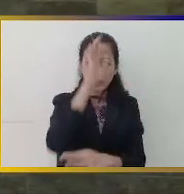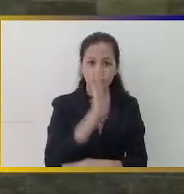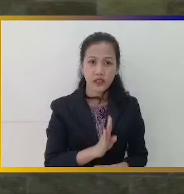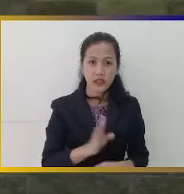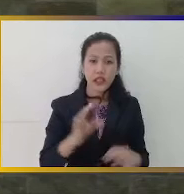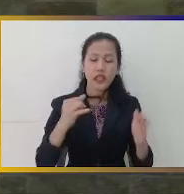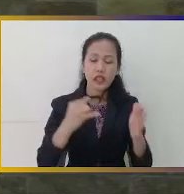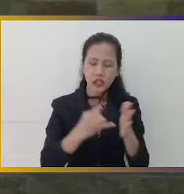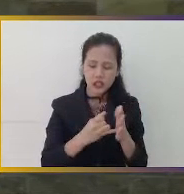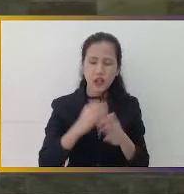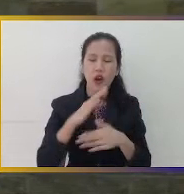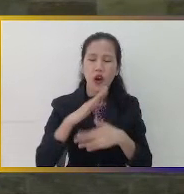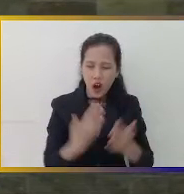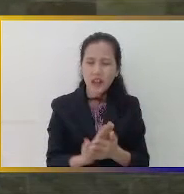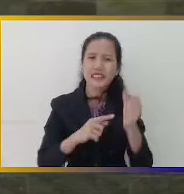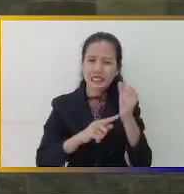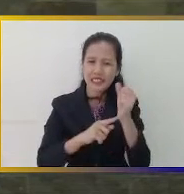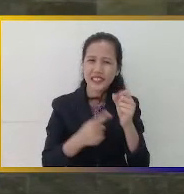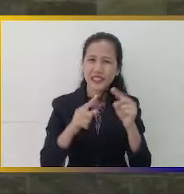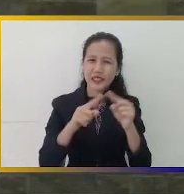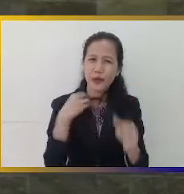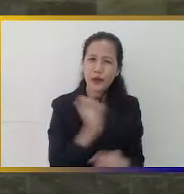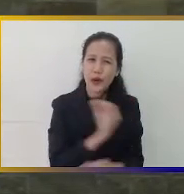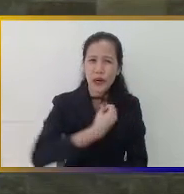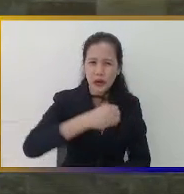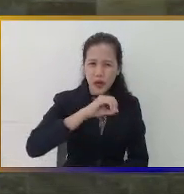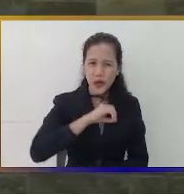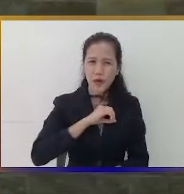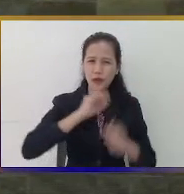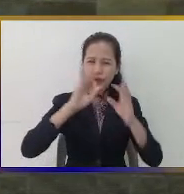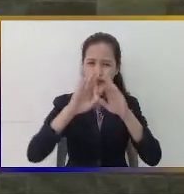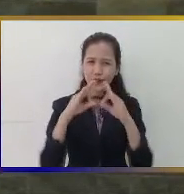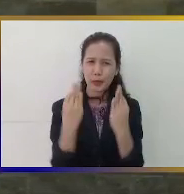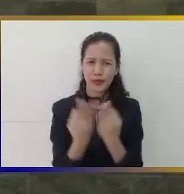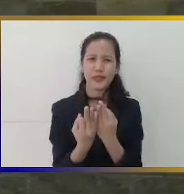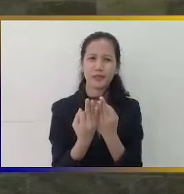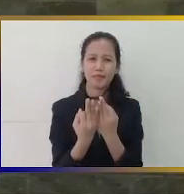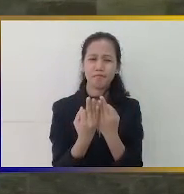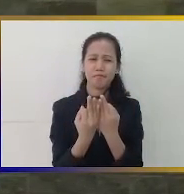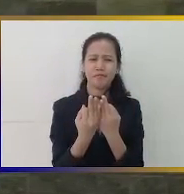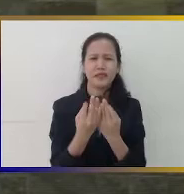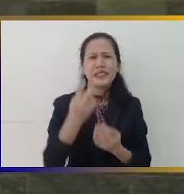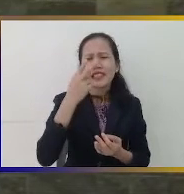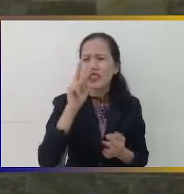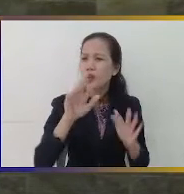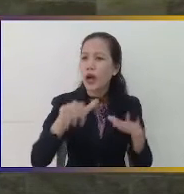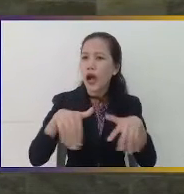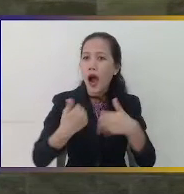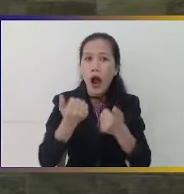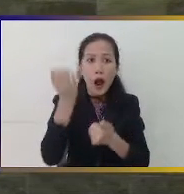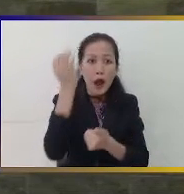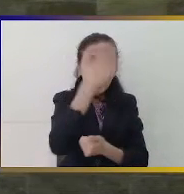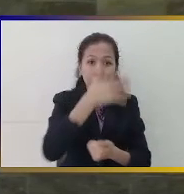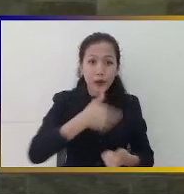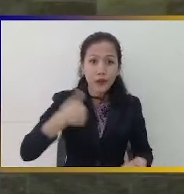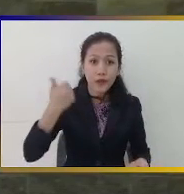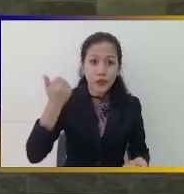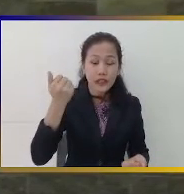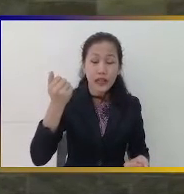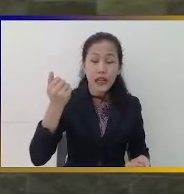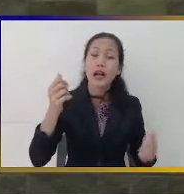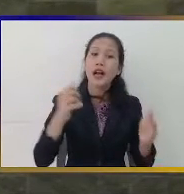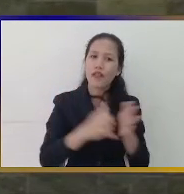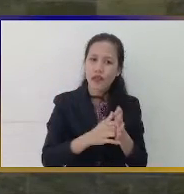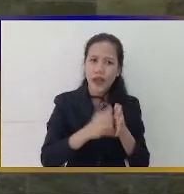family po natin. Hindi ba napakaganda, kapatid, na ang tahanan po natin ay hindi po